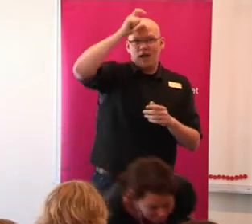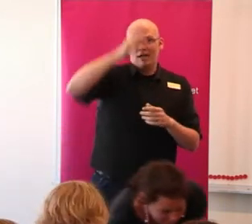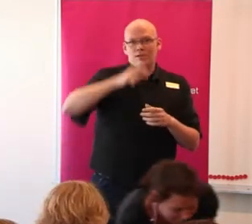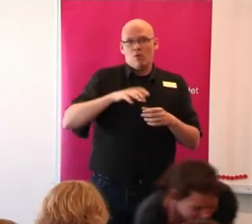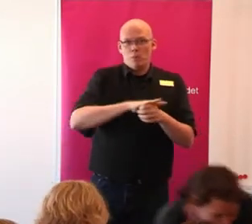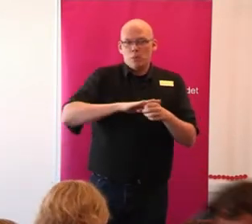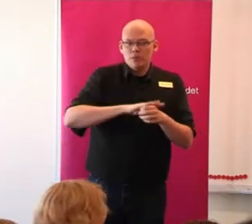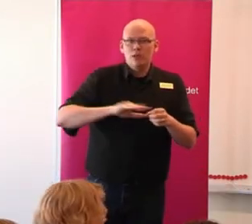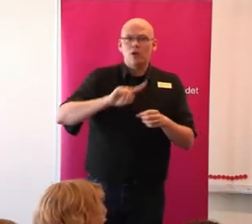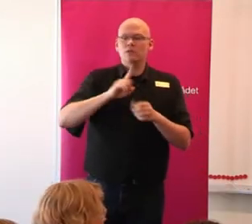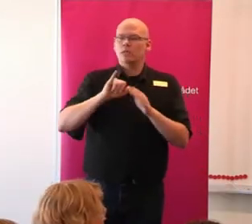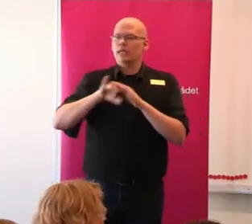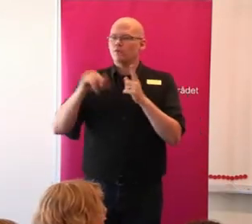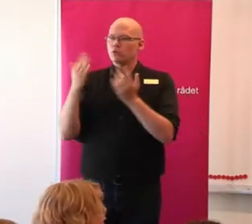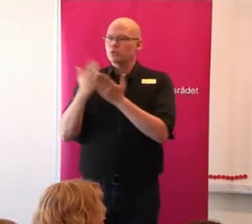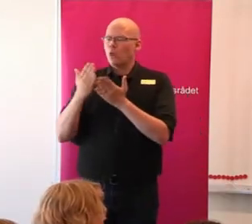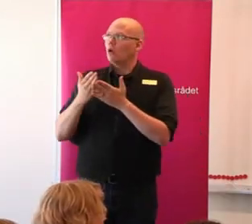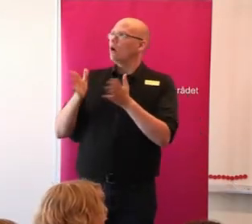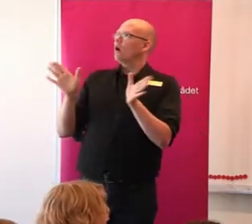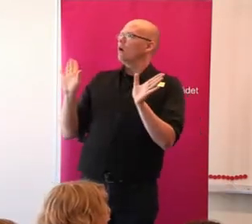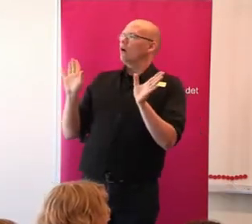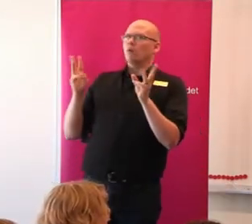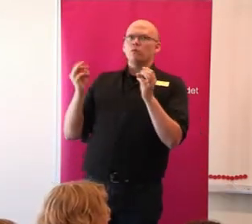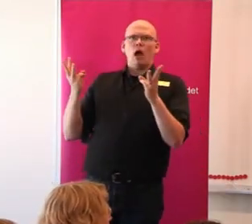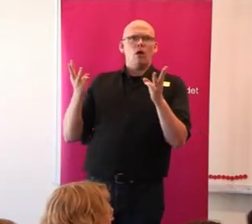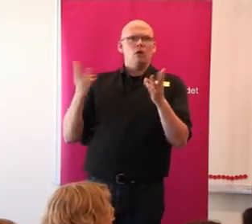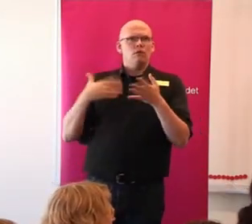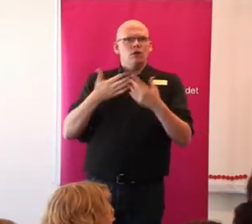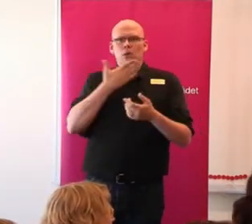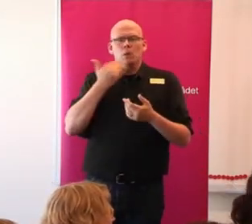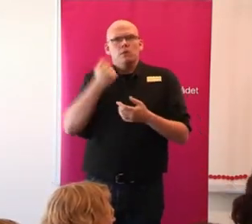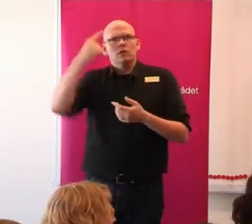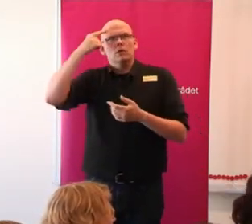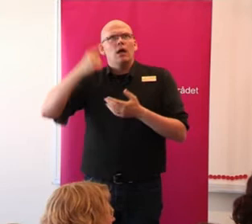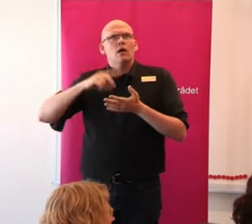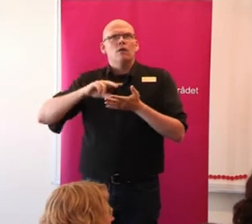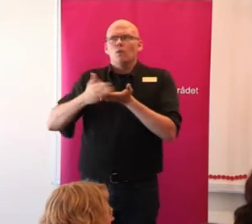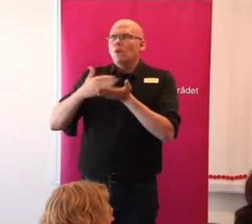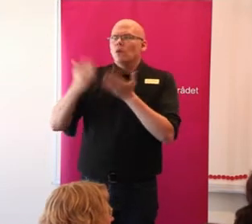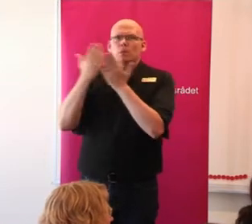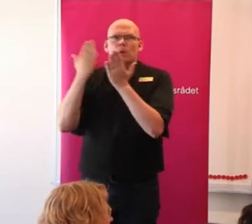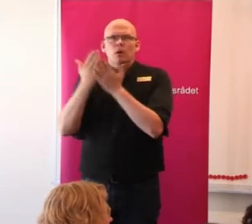att wow, varför har jag inte funderat på att studera vidare? Liksom att läsa vidare